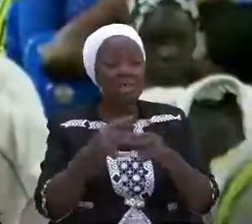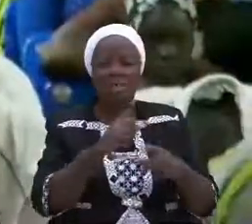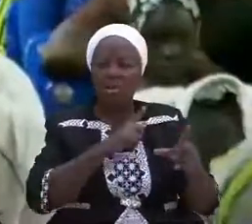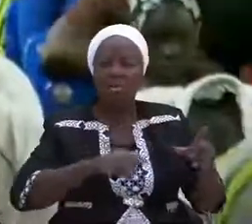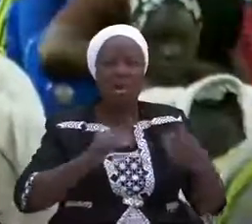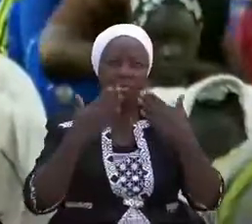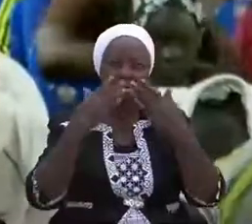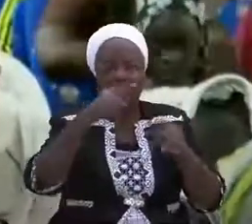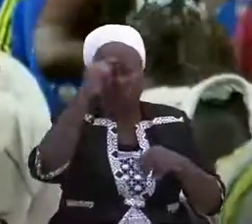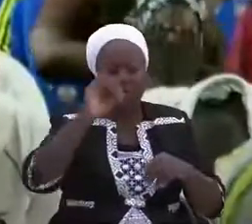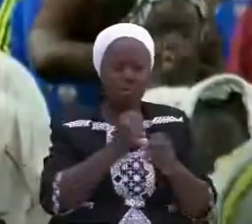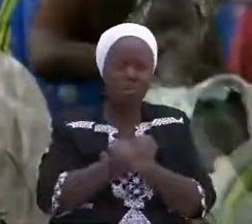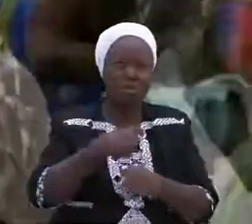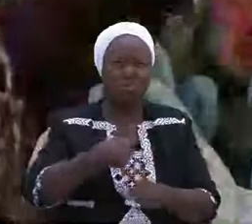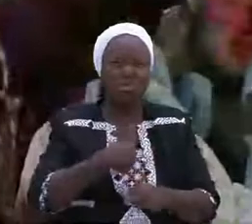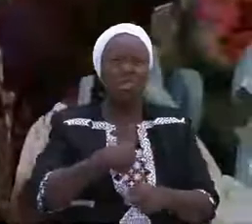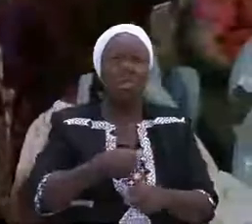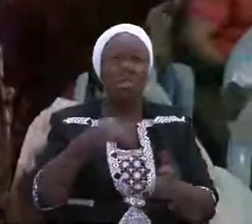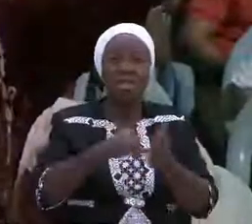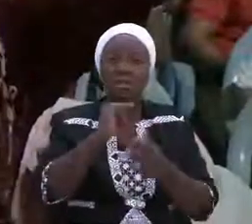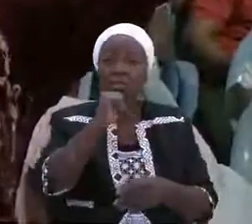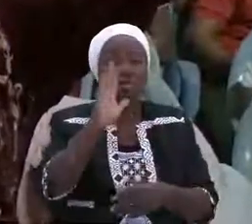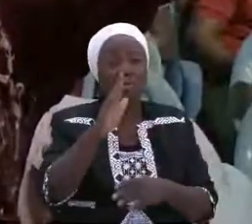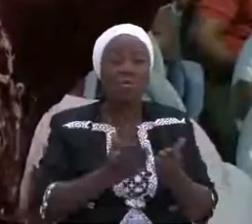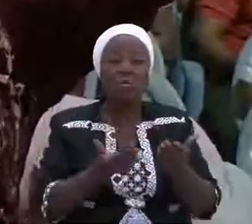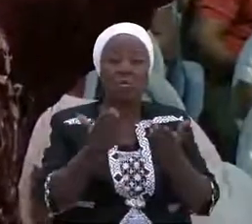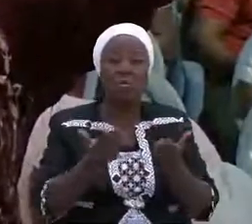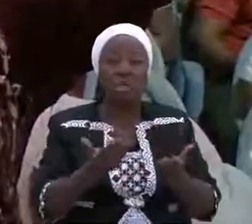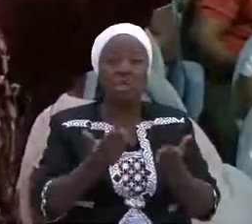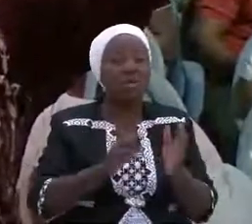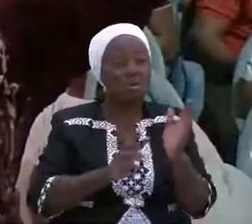m'aimes. Tu ne sais pas ta volonté que je périsse.